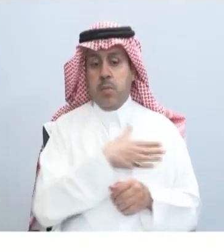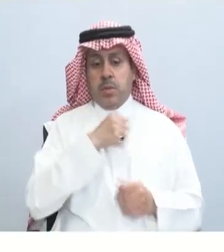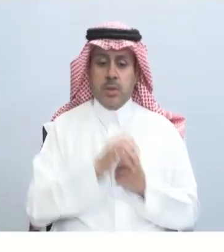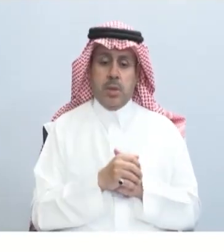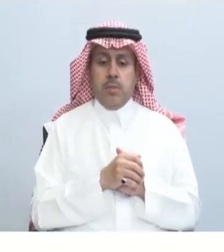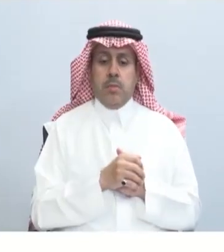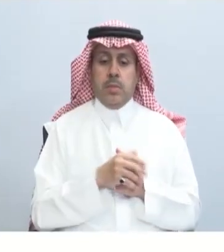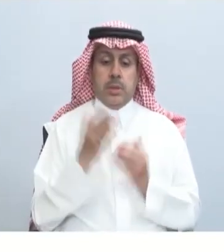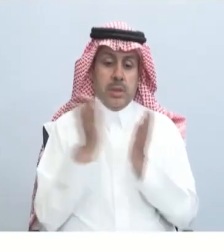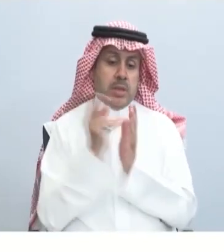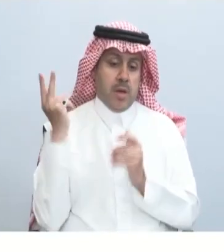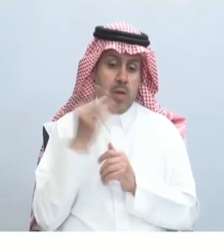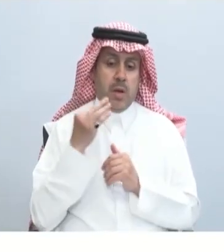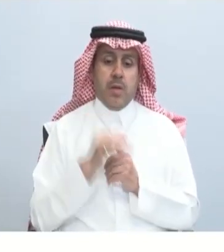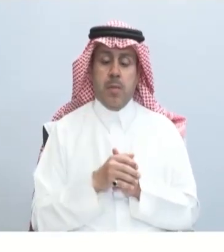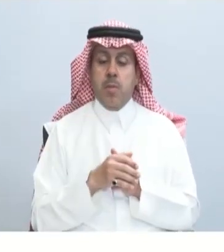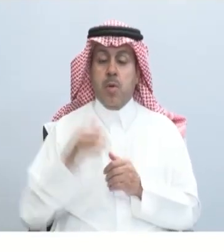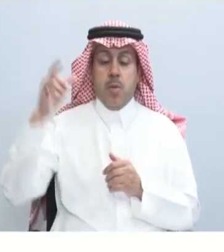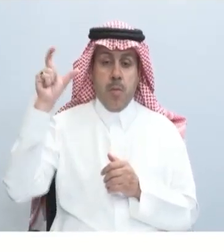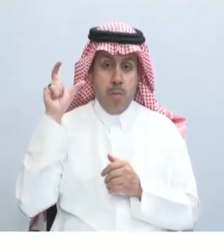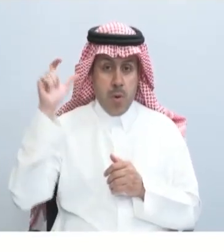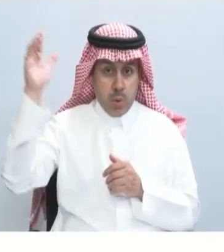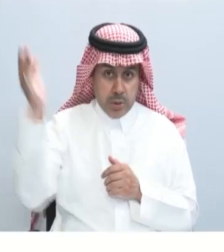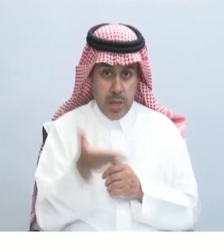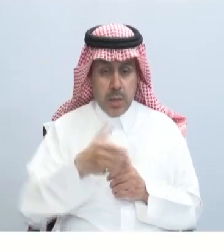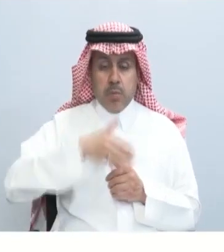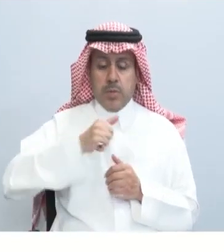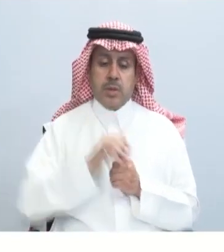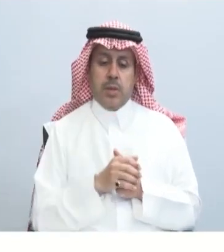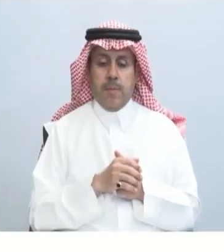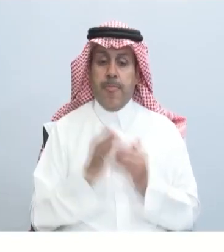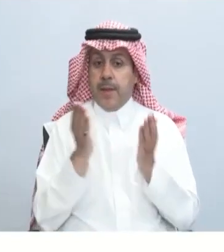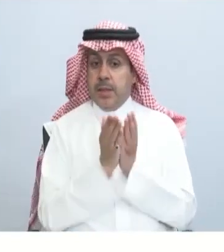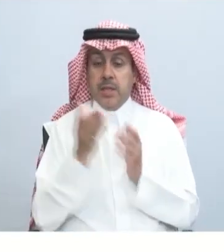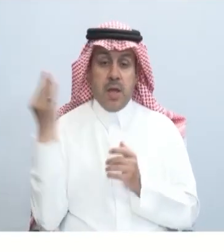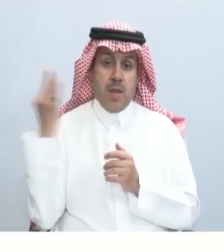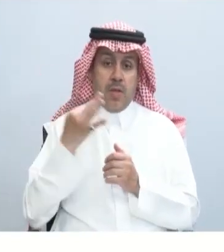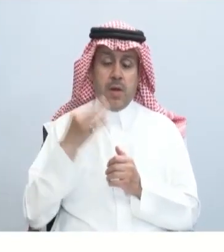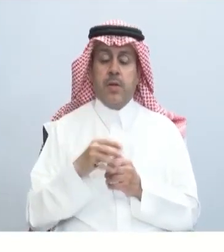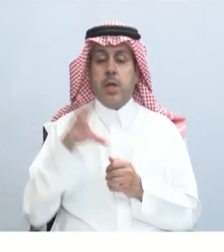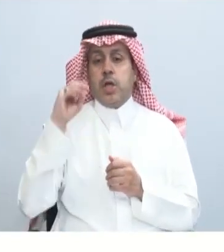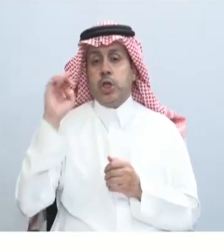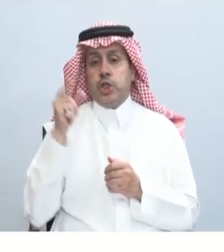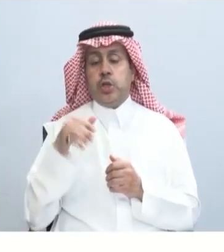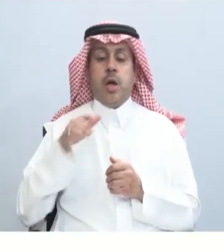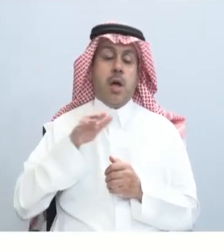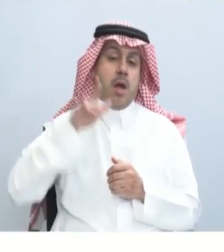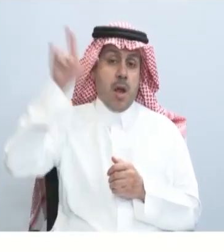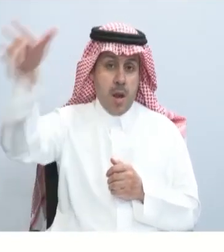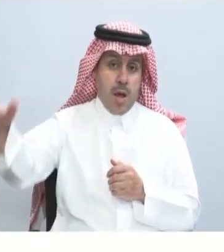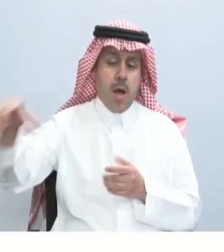الاني بعثه النبي صلى الله عليه وسلم الدرس ال3 الهجره الى المدينه